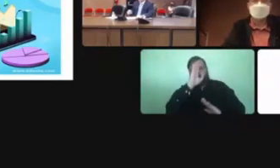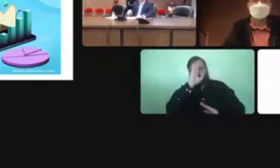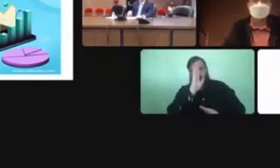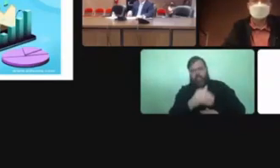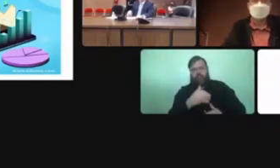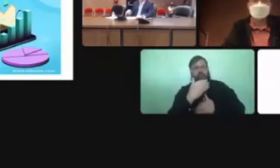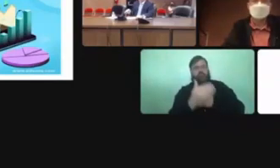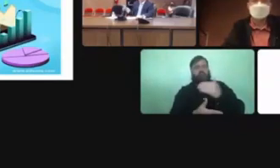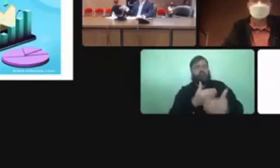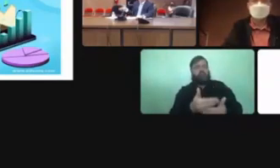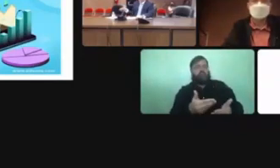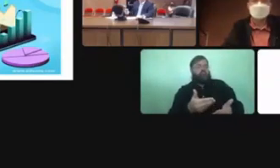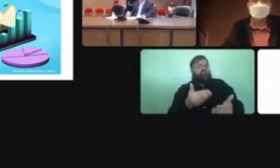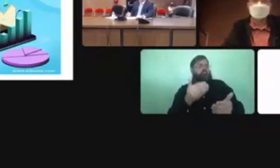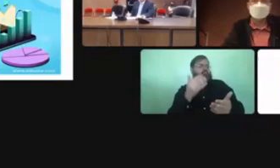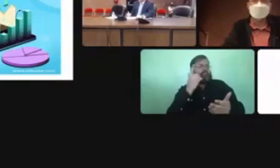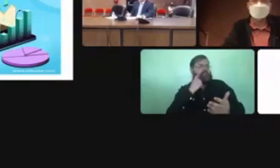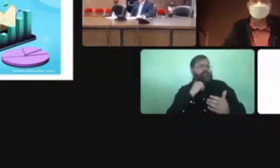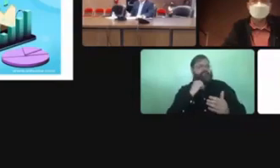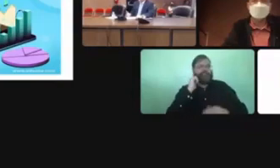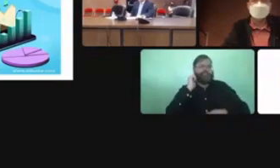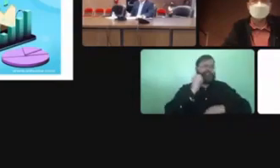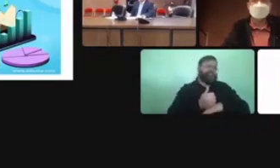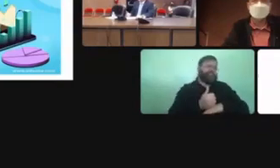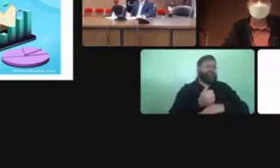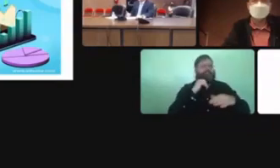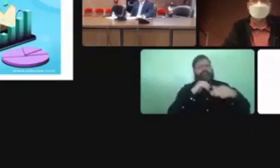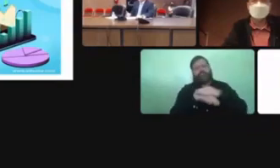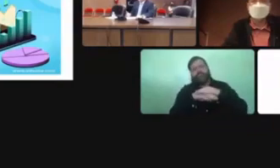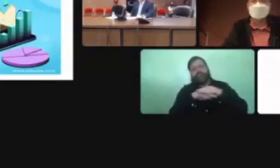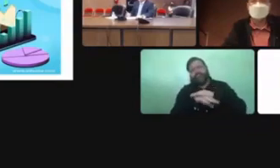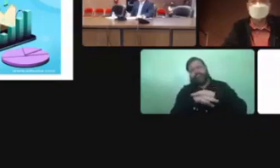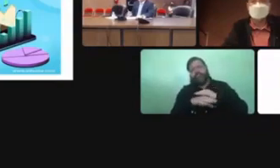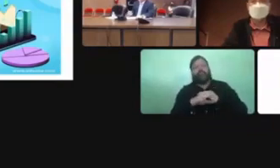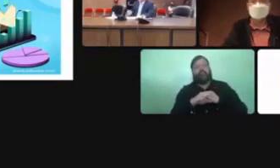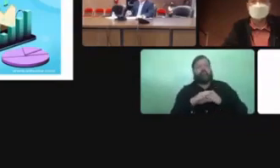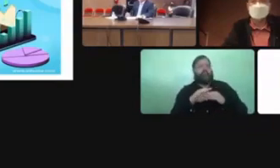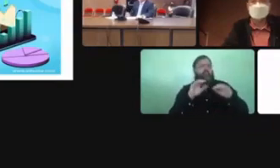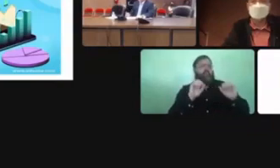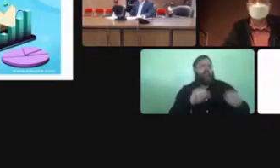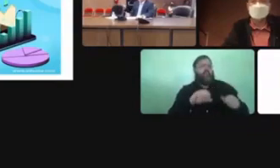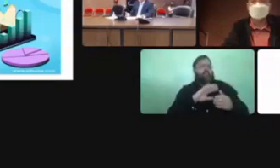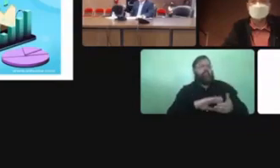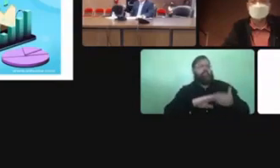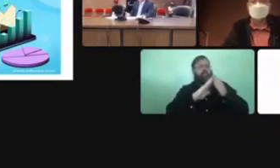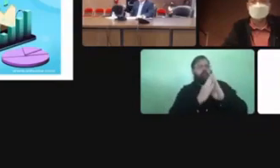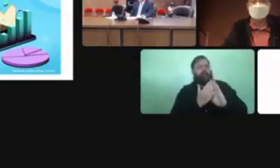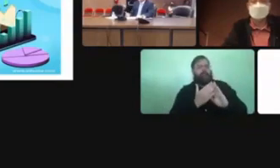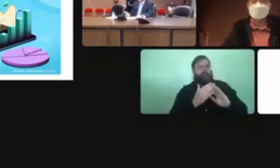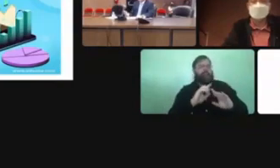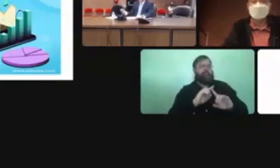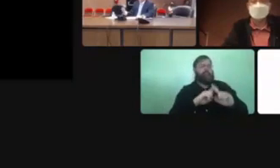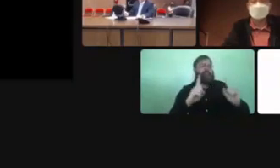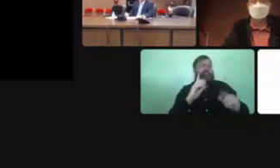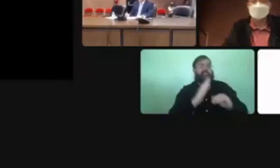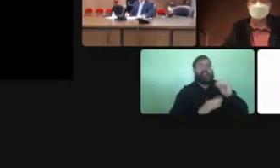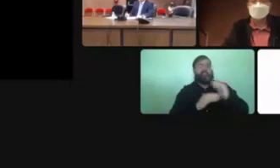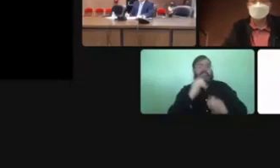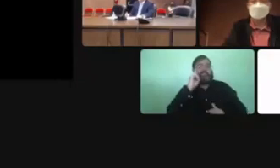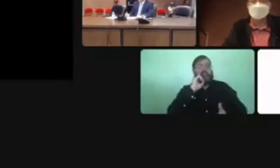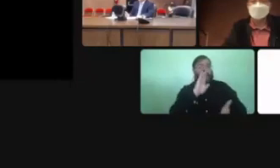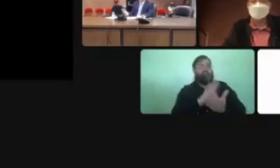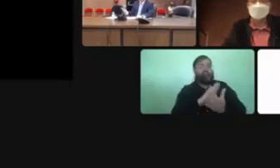matumizi haya tu ambayo yalikuwa yameelezewa ama kuonyeshwa hapo awali.